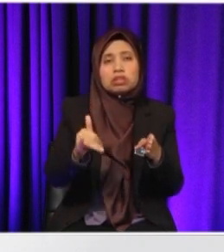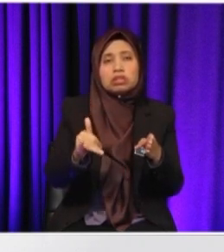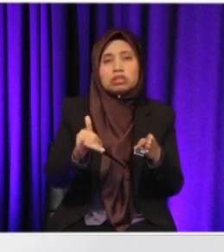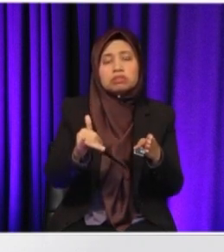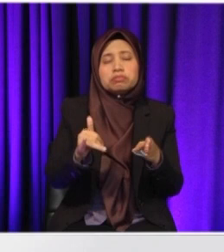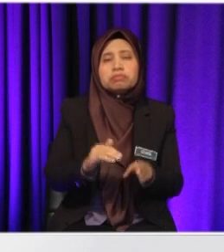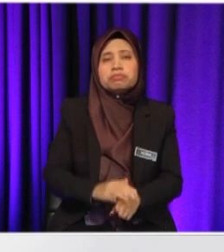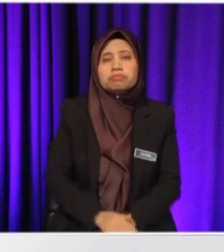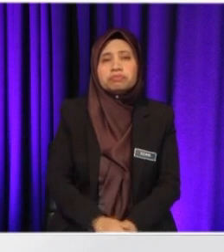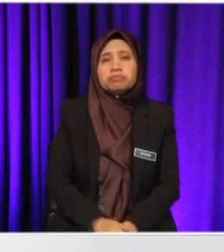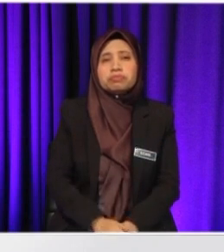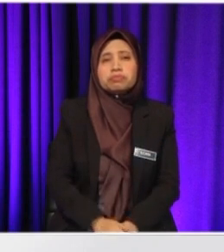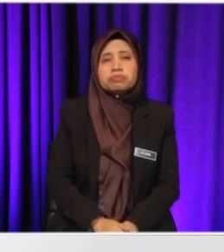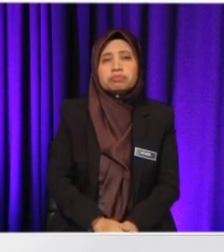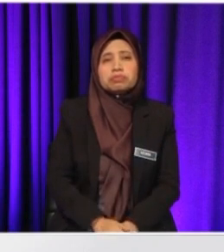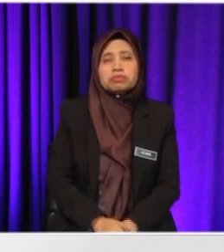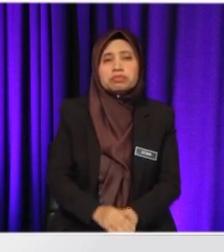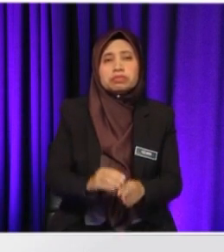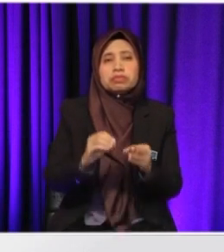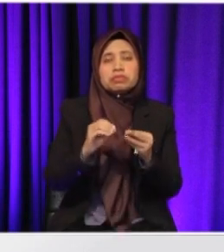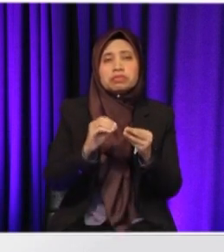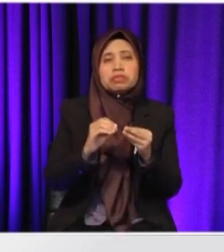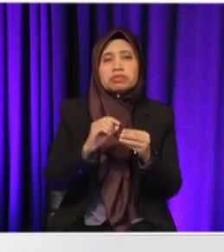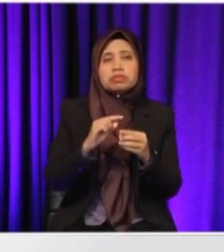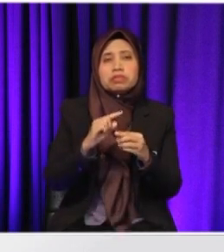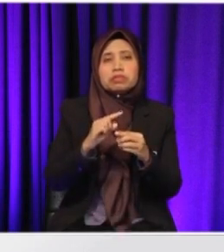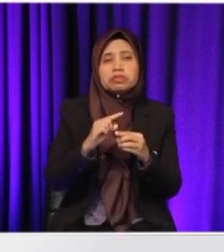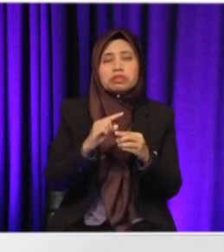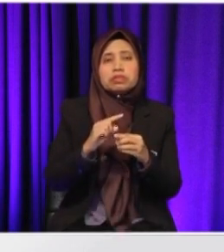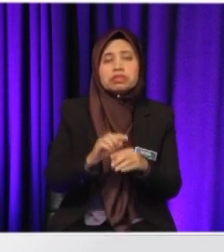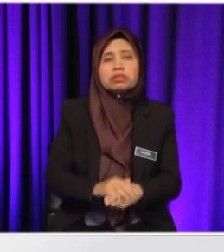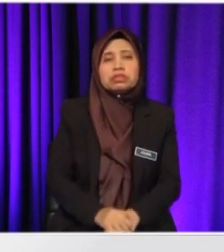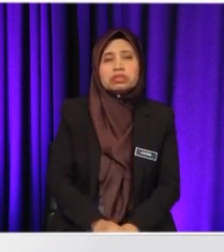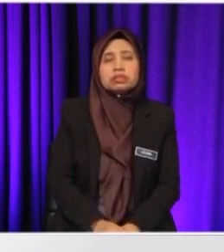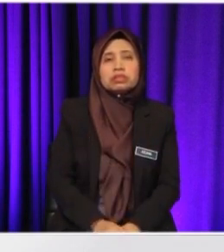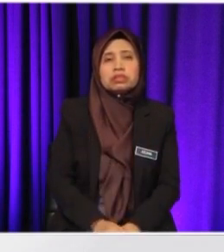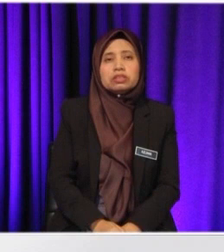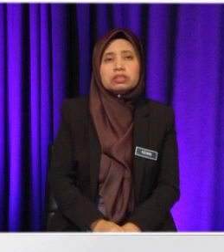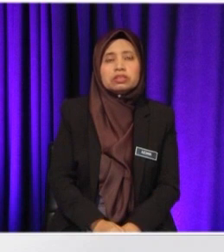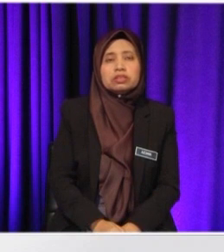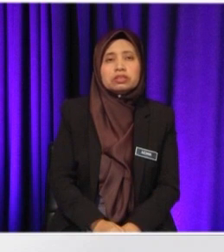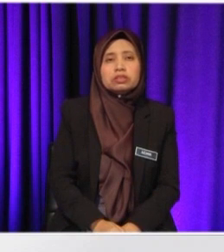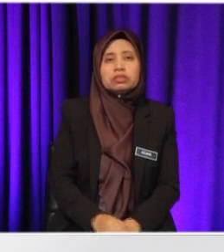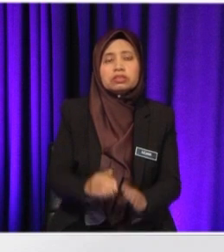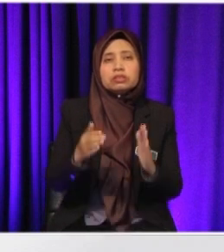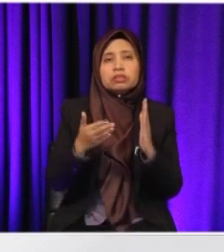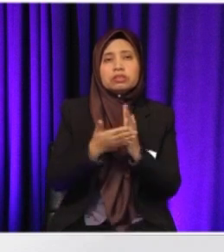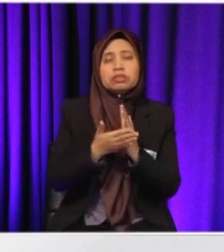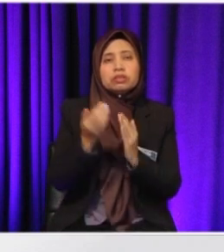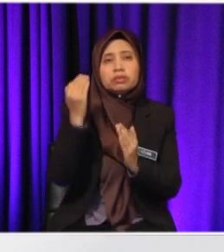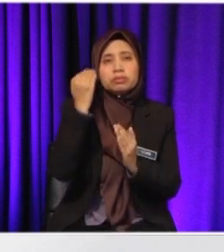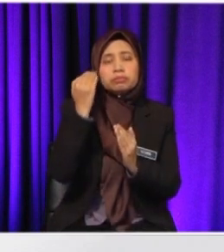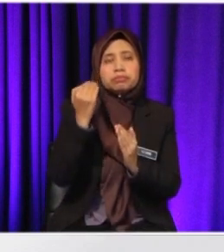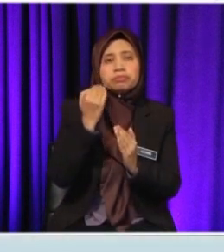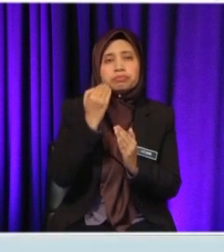terbuka. Dan melatak. Bila itu, buat mencari kapasiti kemurahan oleh peguam. Okey,